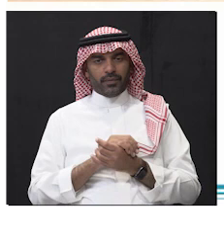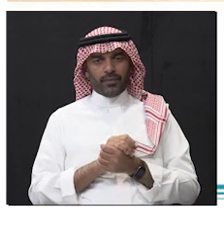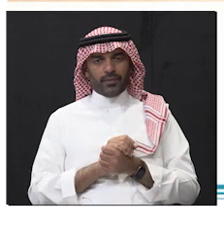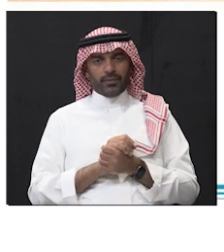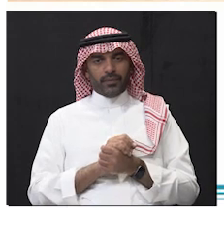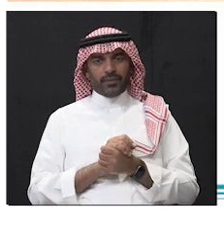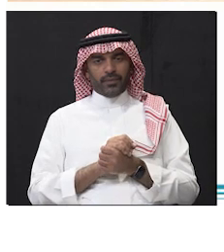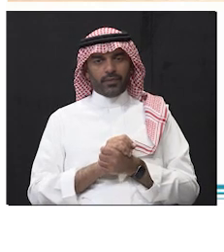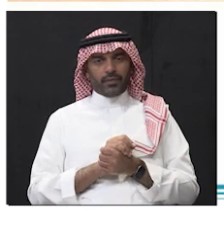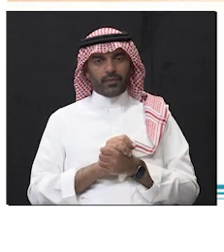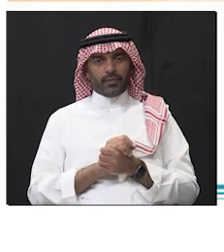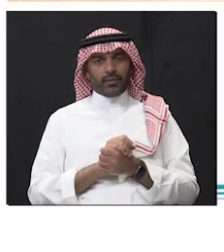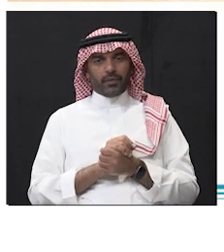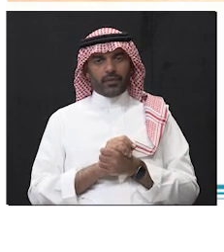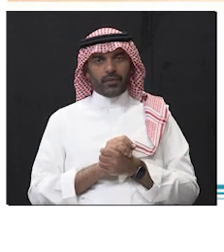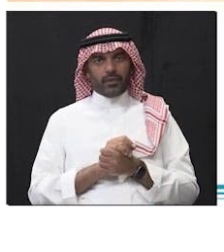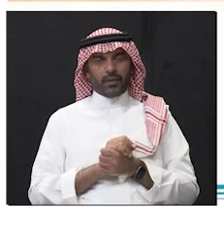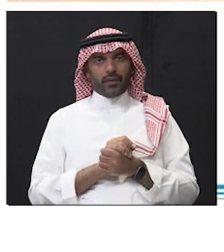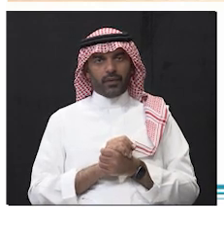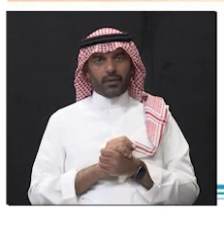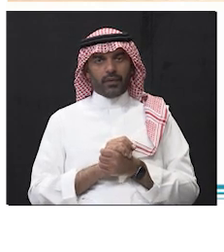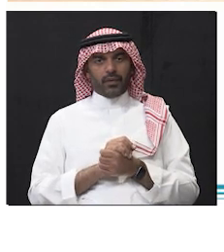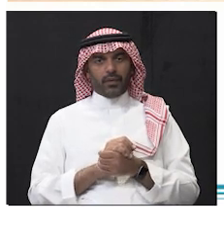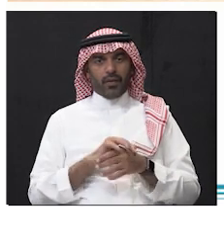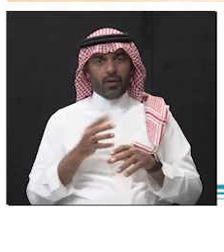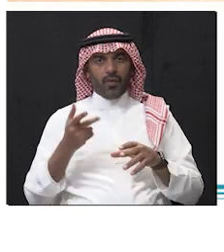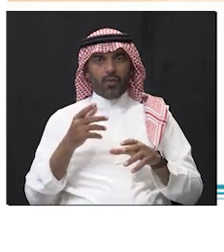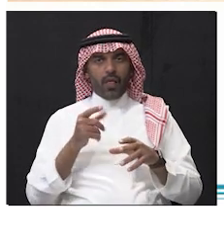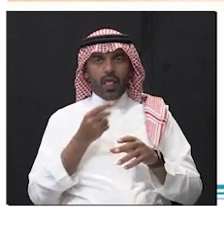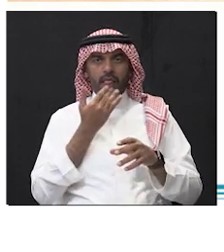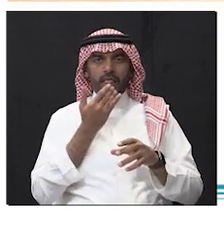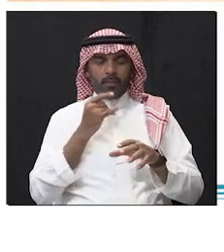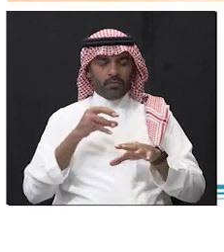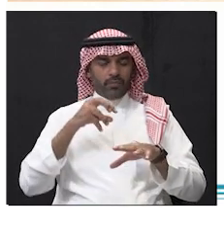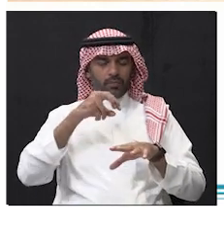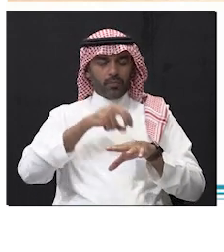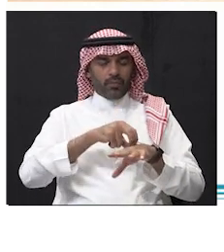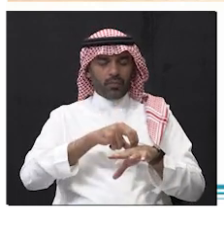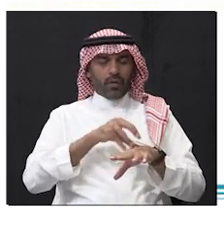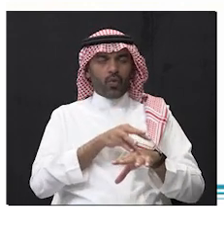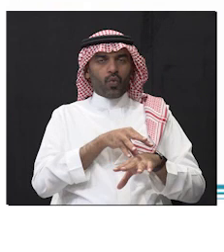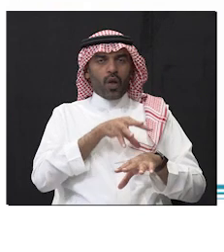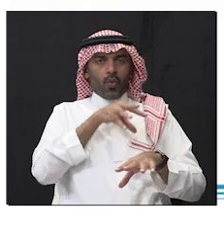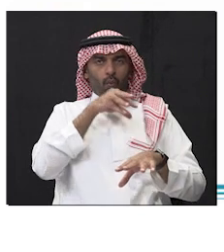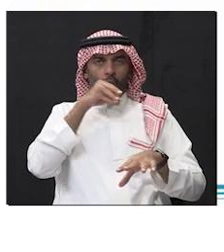الالتصاق بالجزء وامتصاص الدم. أحسنتم.